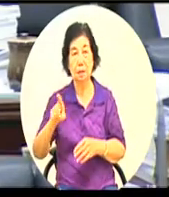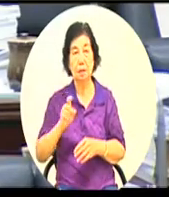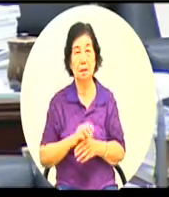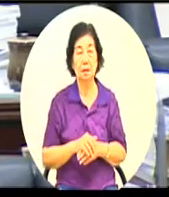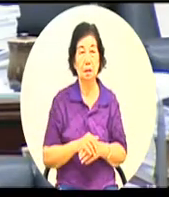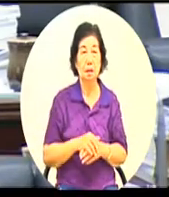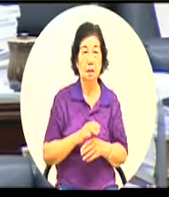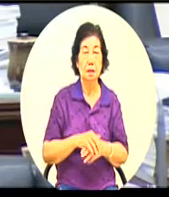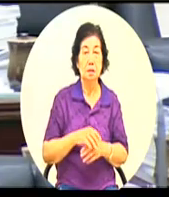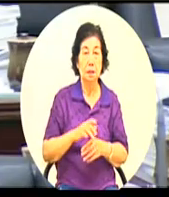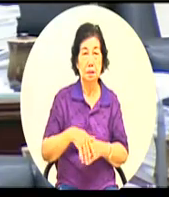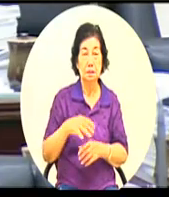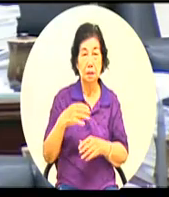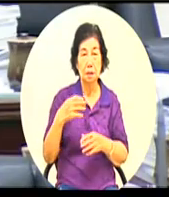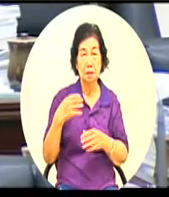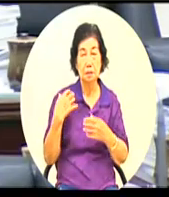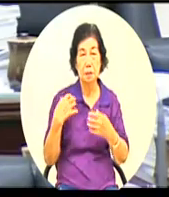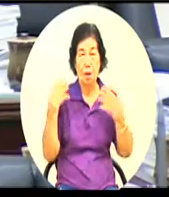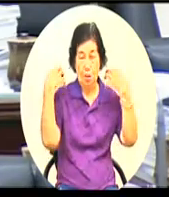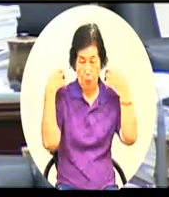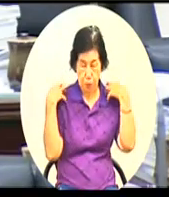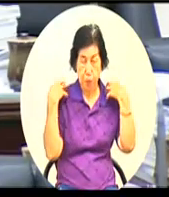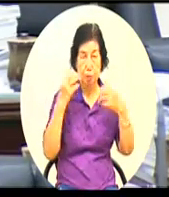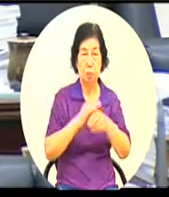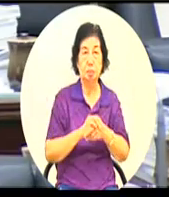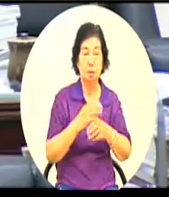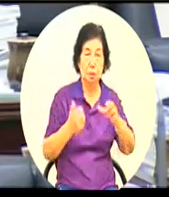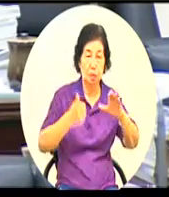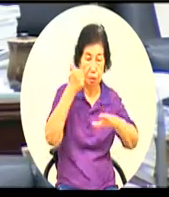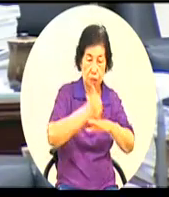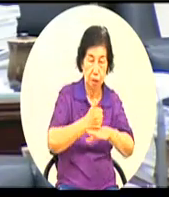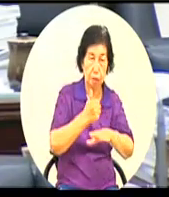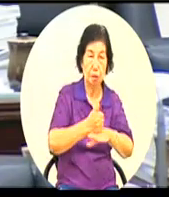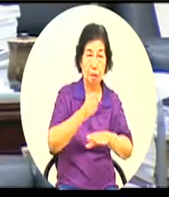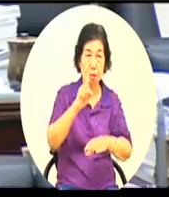担任十二级等以上的市政府的顾问，